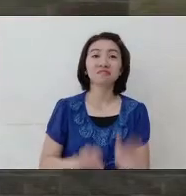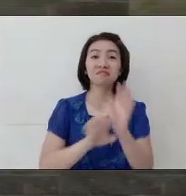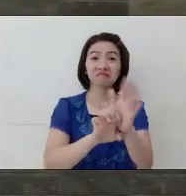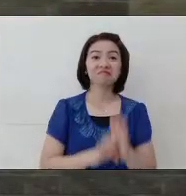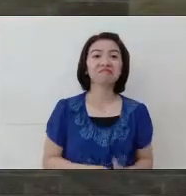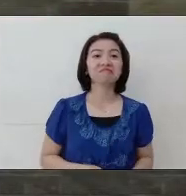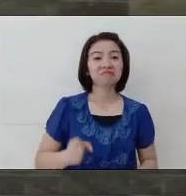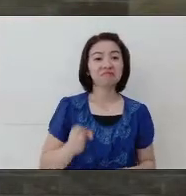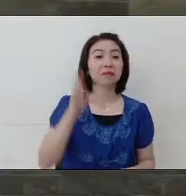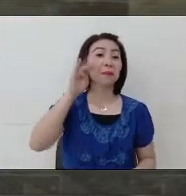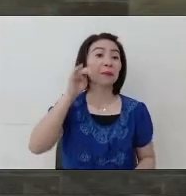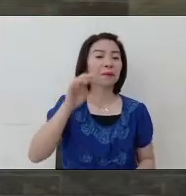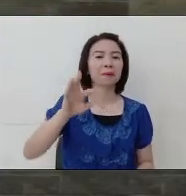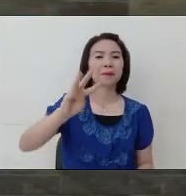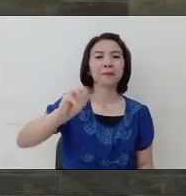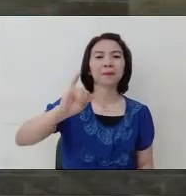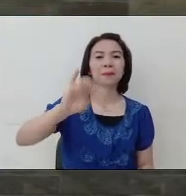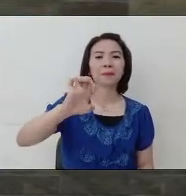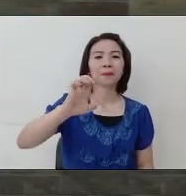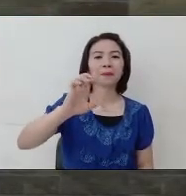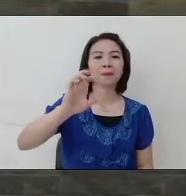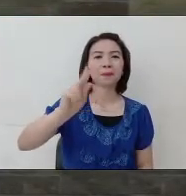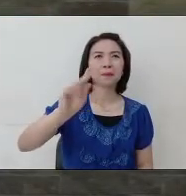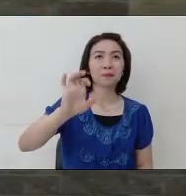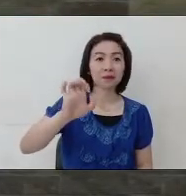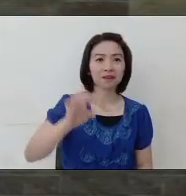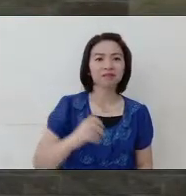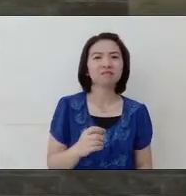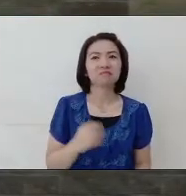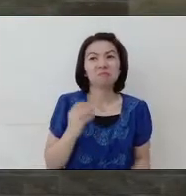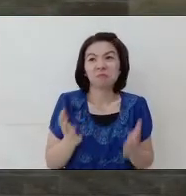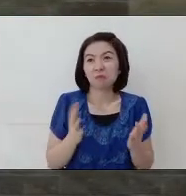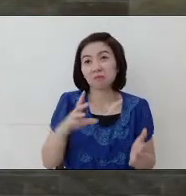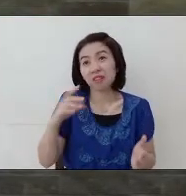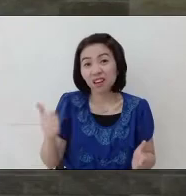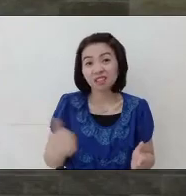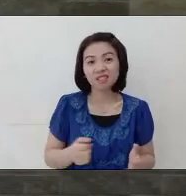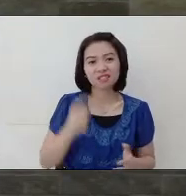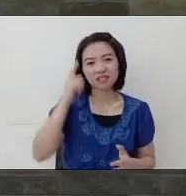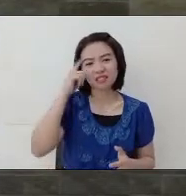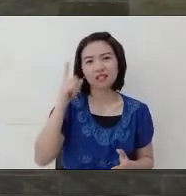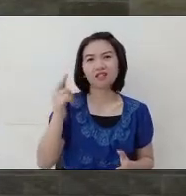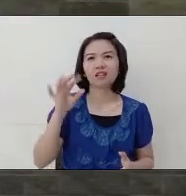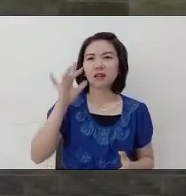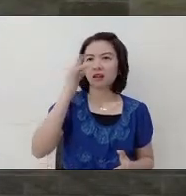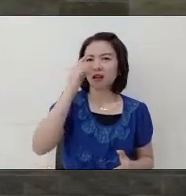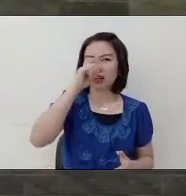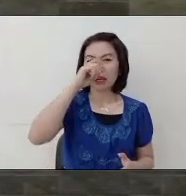parang 18 lamang mga kapatid, di ba? I mean nung panahon ng hapon ba, yung